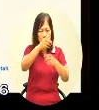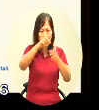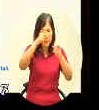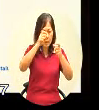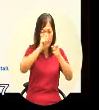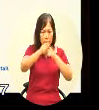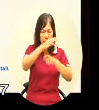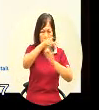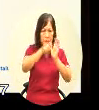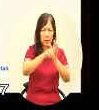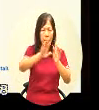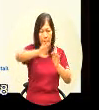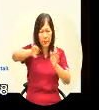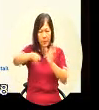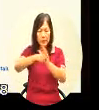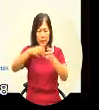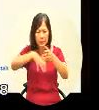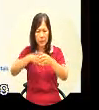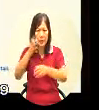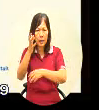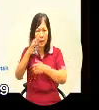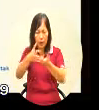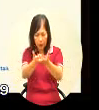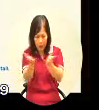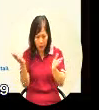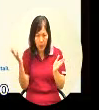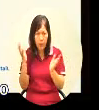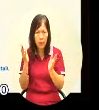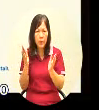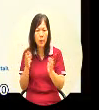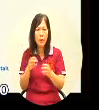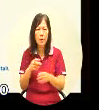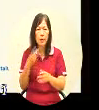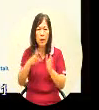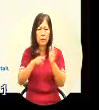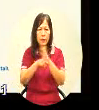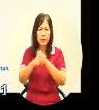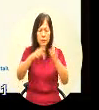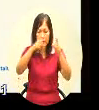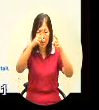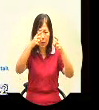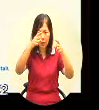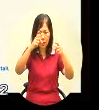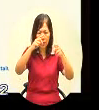国贸接过来就是内围，一直到这个古山二路沿路齁。